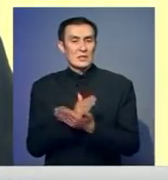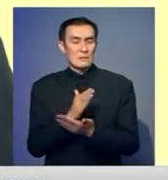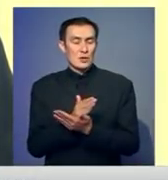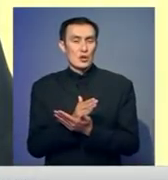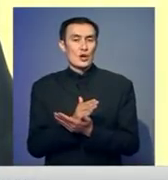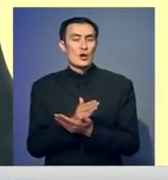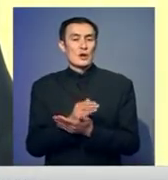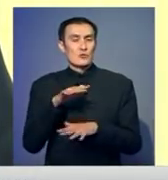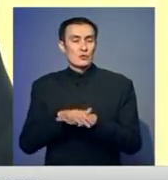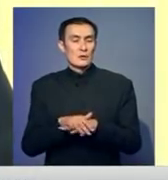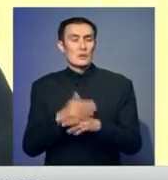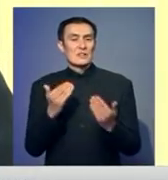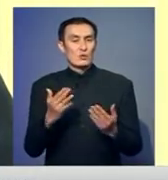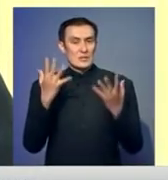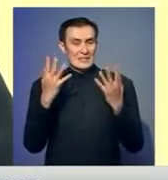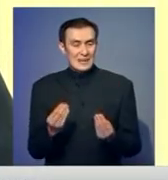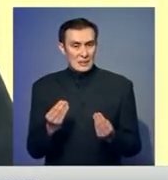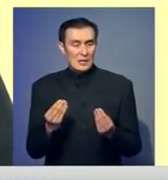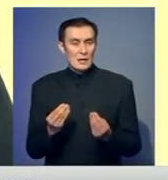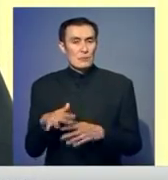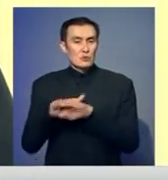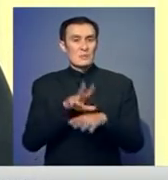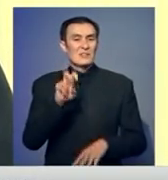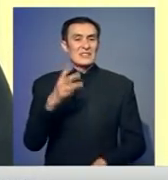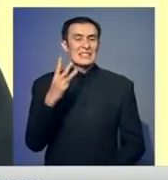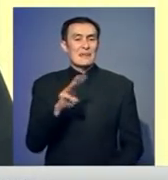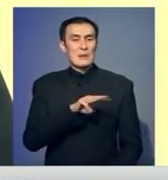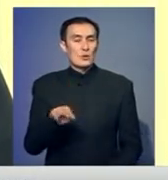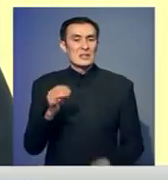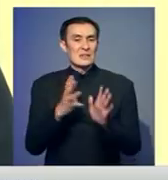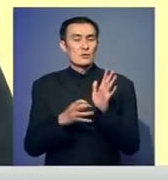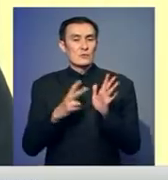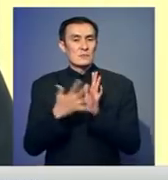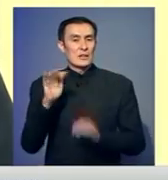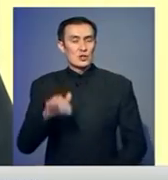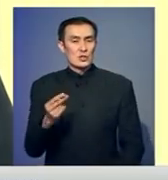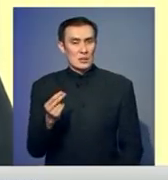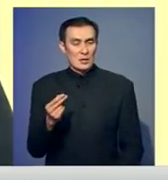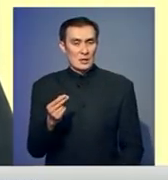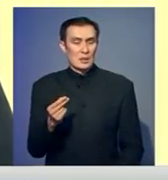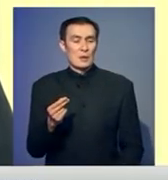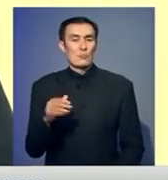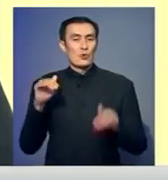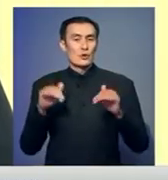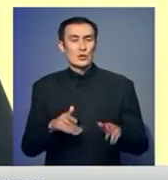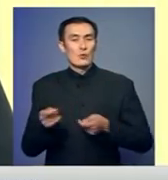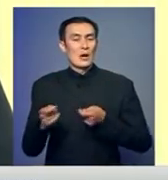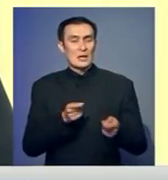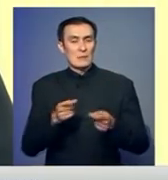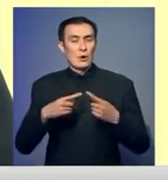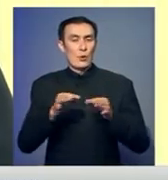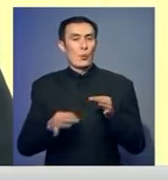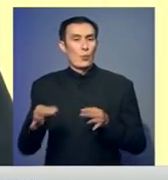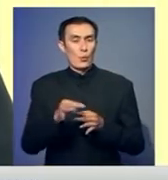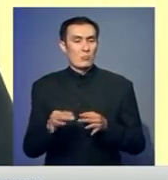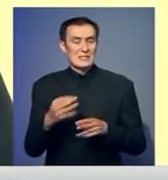На сегодня, на эту дату, на это время поступило 203 миллиона 985 тысяч тенге. По решению Акима области, чтобы я хотел объяснить,